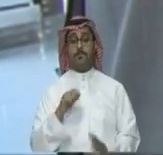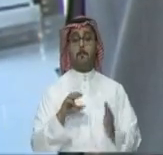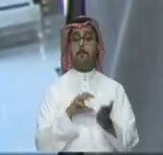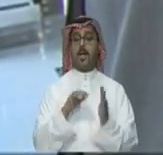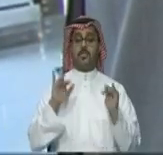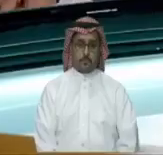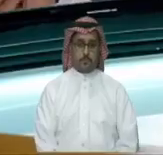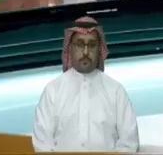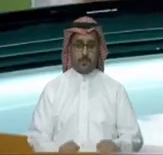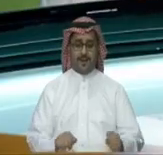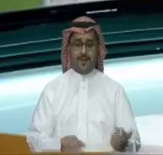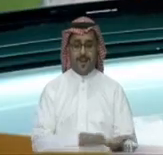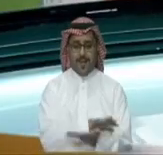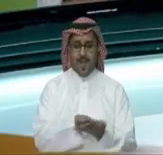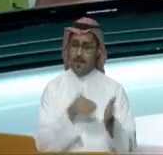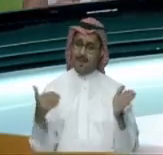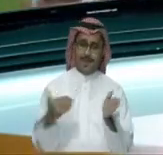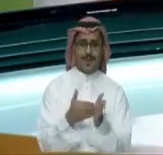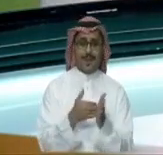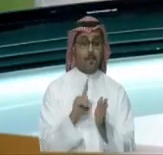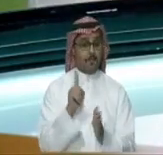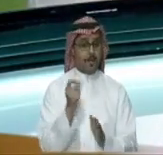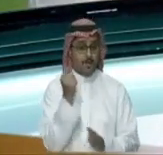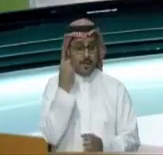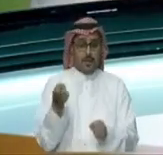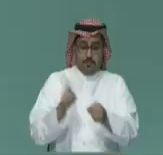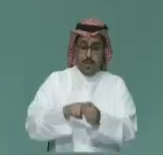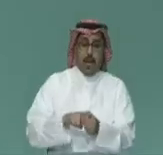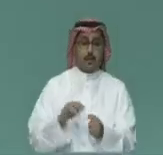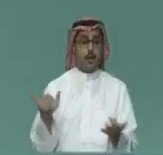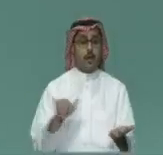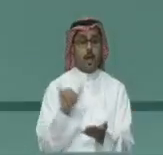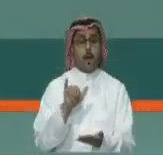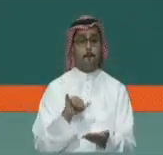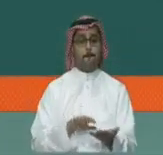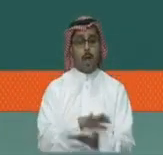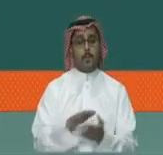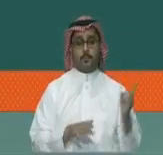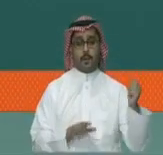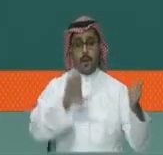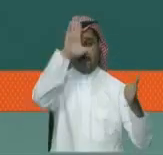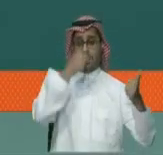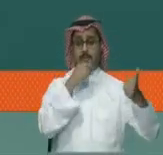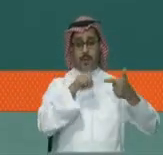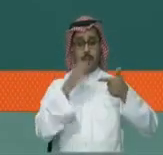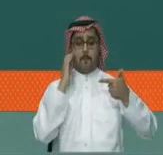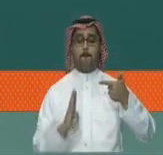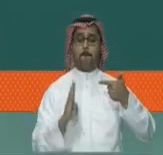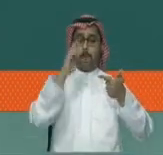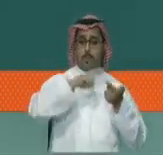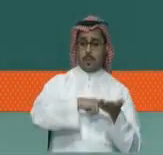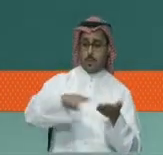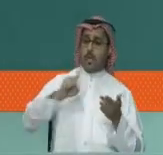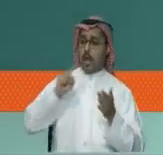البلوشي. نشرتنا انتهت، وهذا التذكير بأهم العناوين. خادم الحرمين الشريفين وسمو ولي